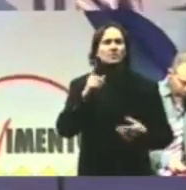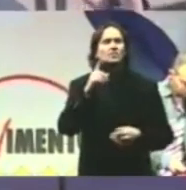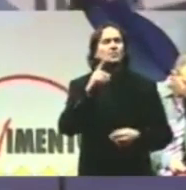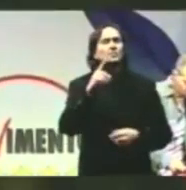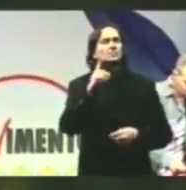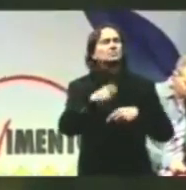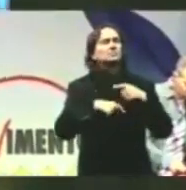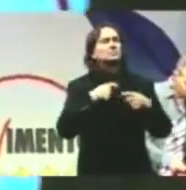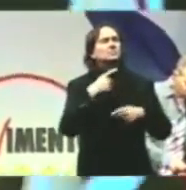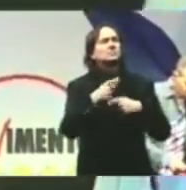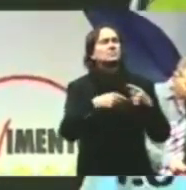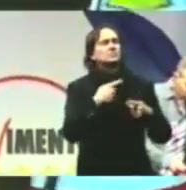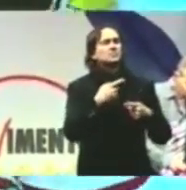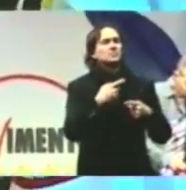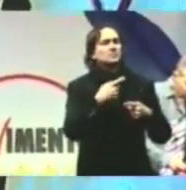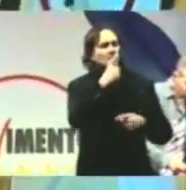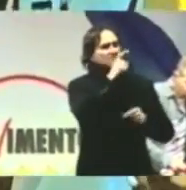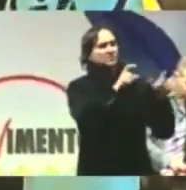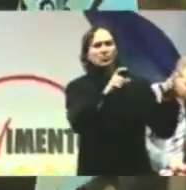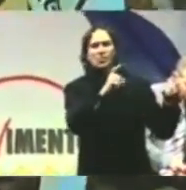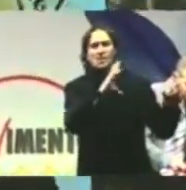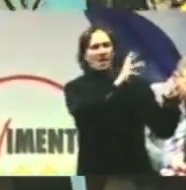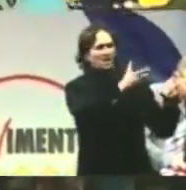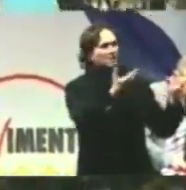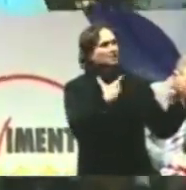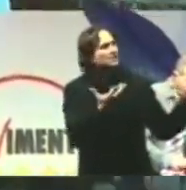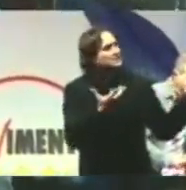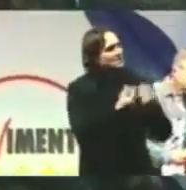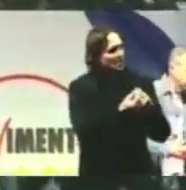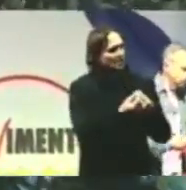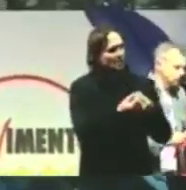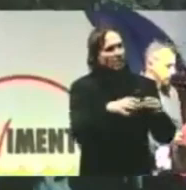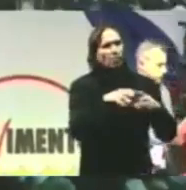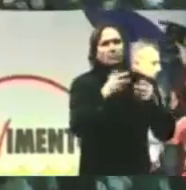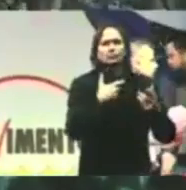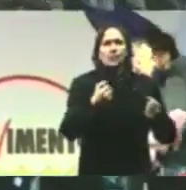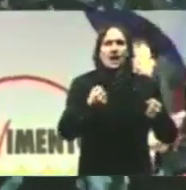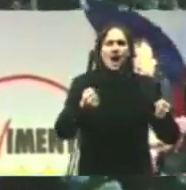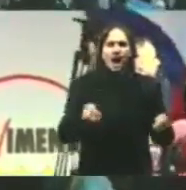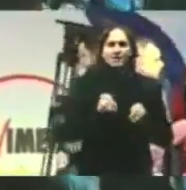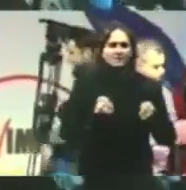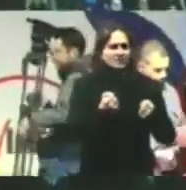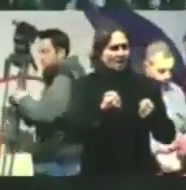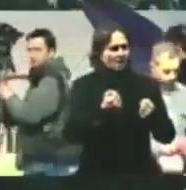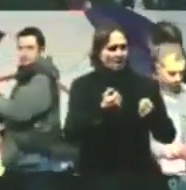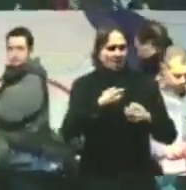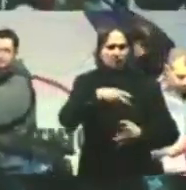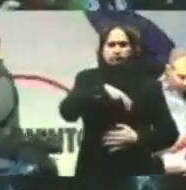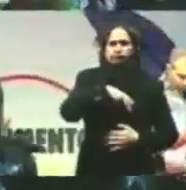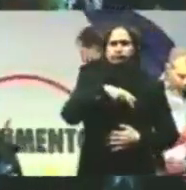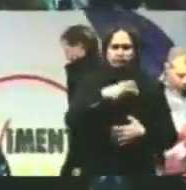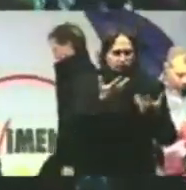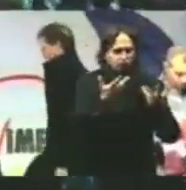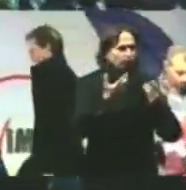ha realizzato il proprio sogno, farsi un'attività propria, aprire un'azienda, amministrare